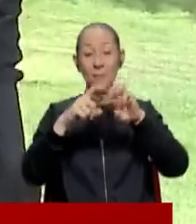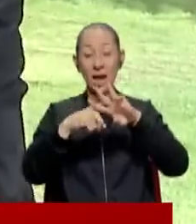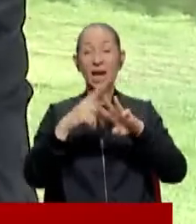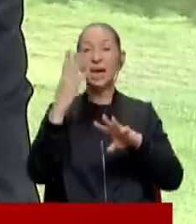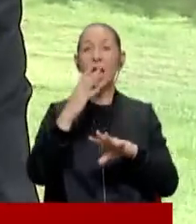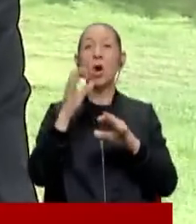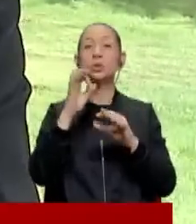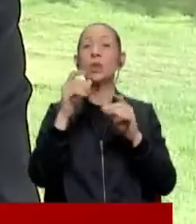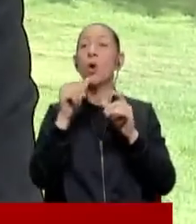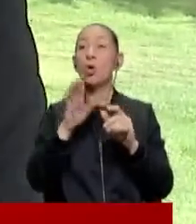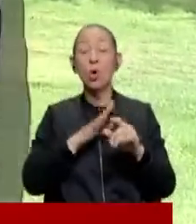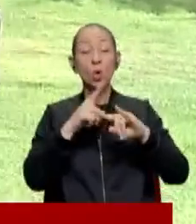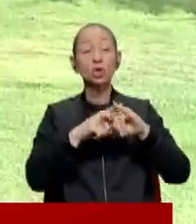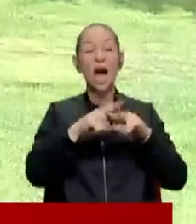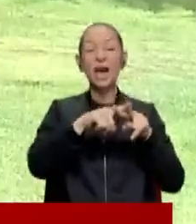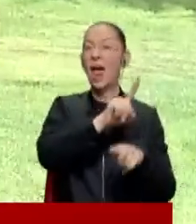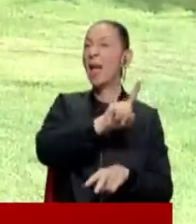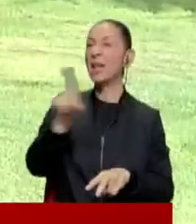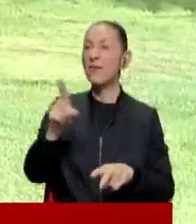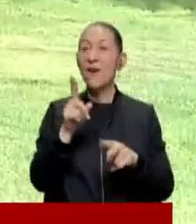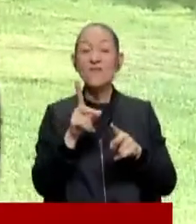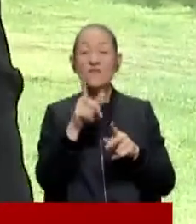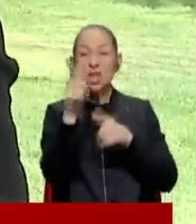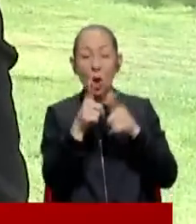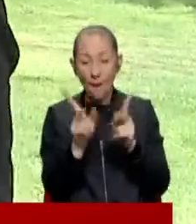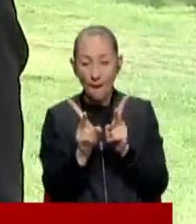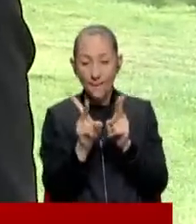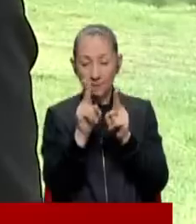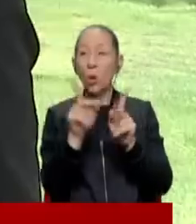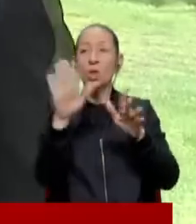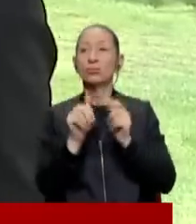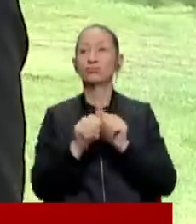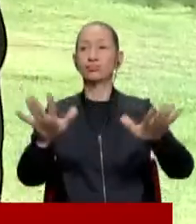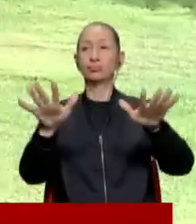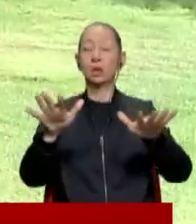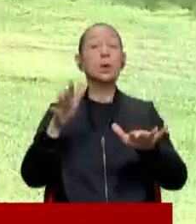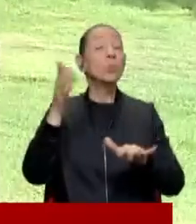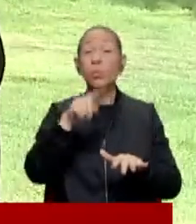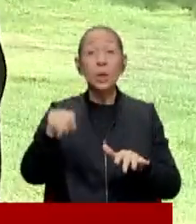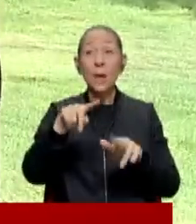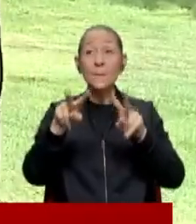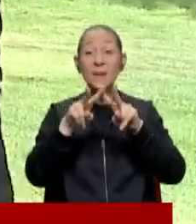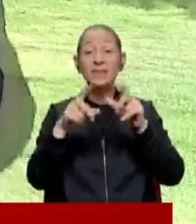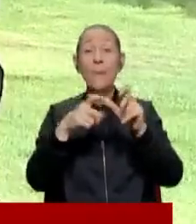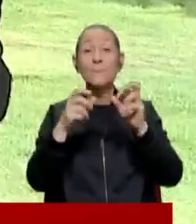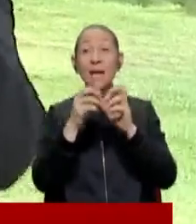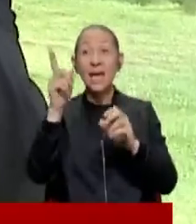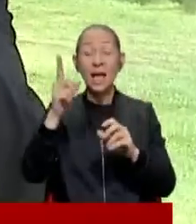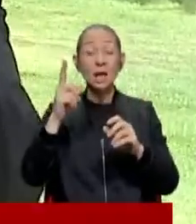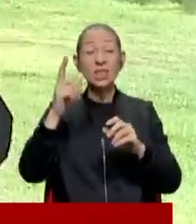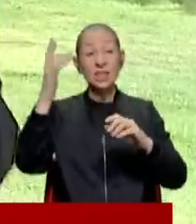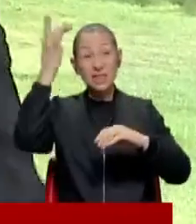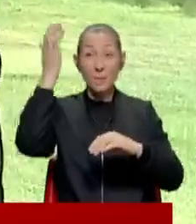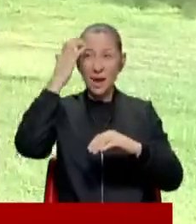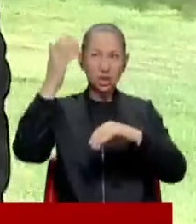Hulusi akar'dan aldığı talimatla willoyu kırtırdı ve o şekilde yayınlattı Bunlar msb'nin de Atatürk